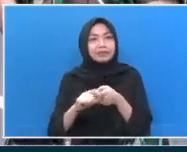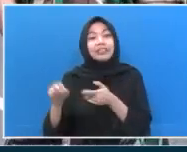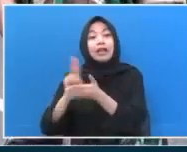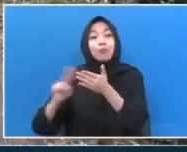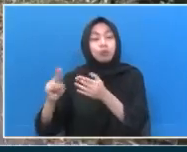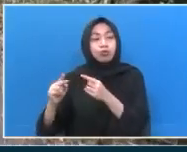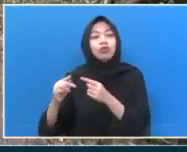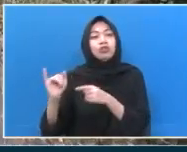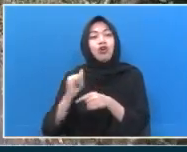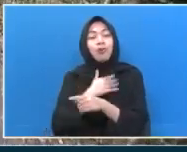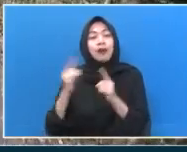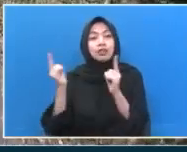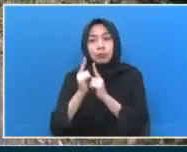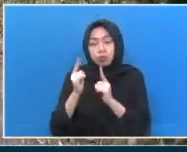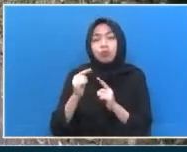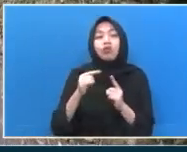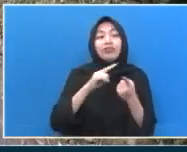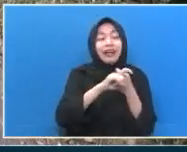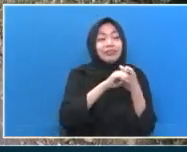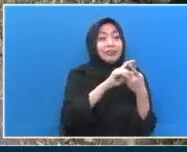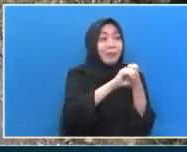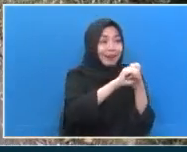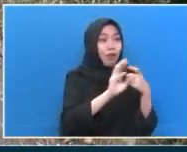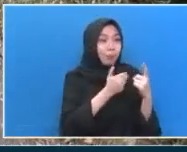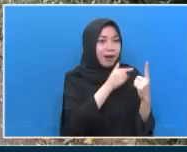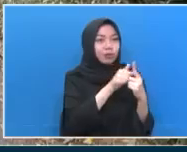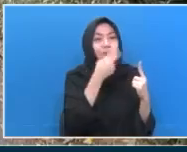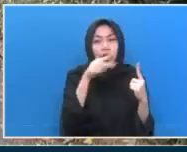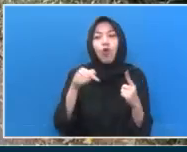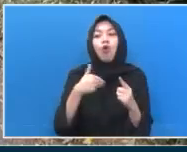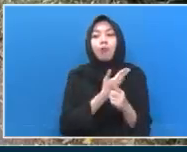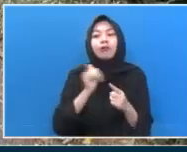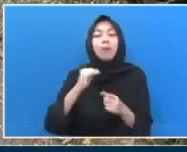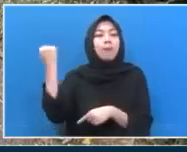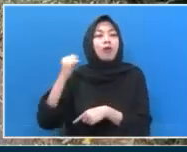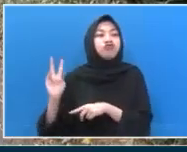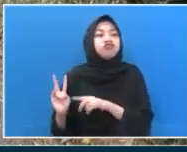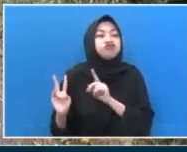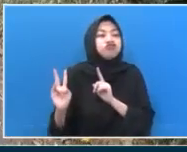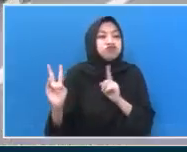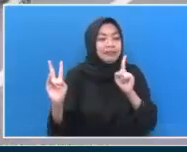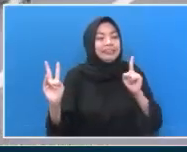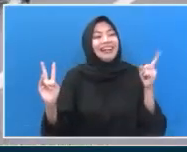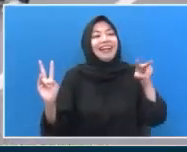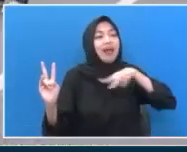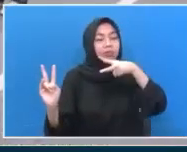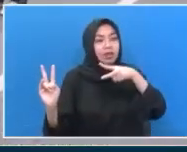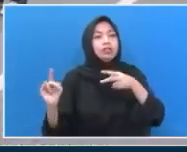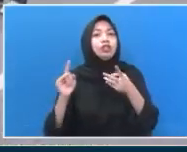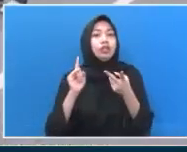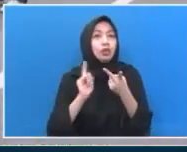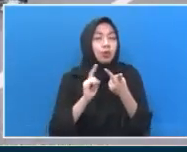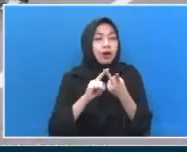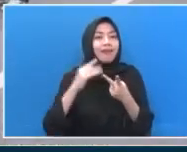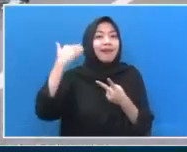bahwa korban bersama dengan pelaku Kemudian kami juga melakukan pemeriksaan terhadap Kakak daripada